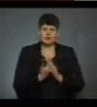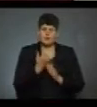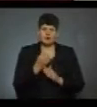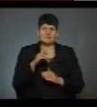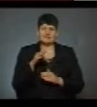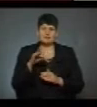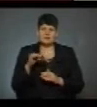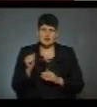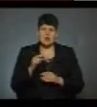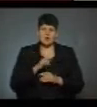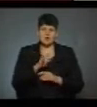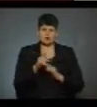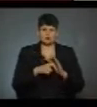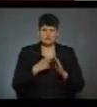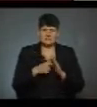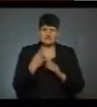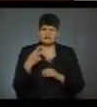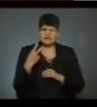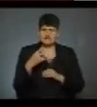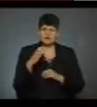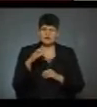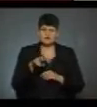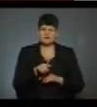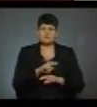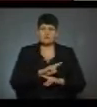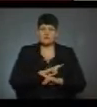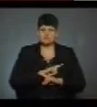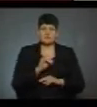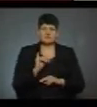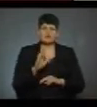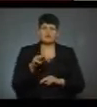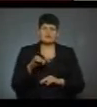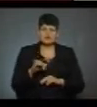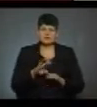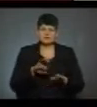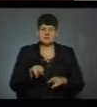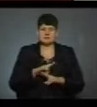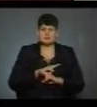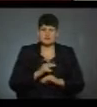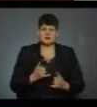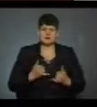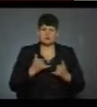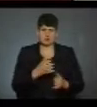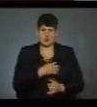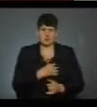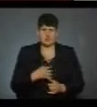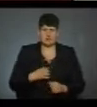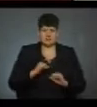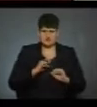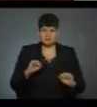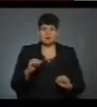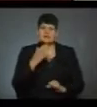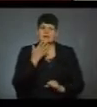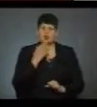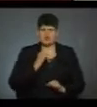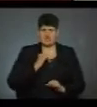терміналі аеропорту Донецька. 20 січня він помер. Івана Вітишина посмертно нагородили орденами за мужність та народний